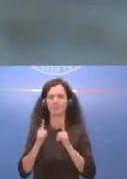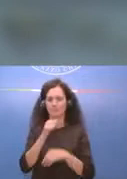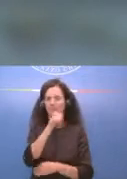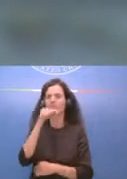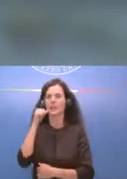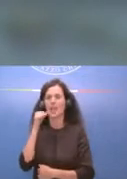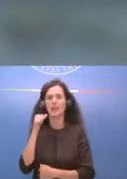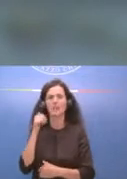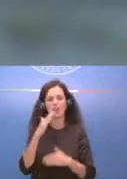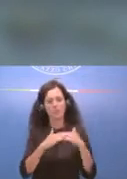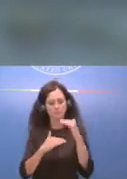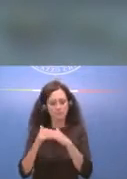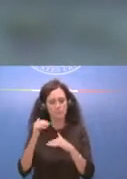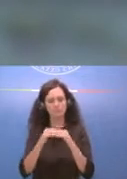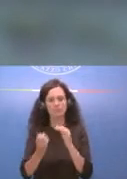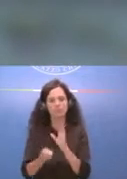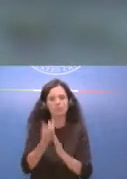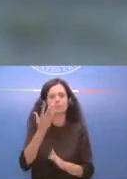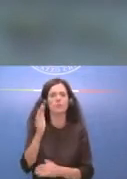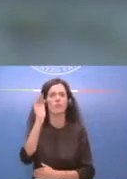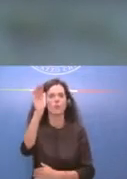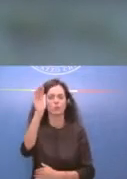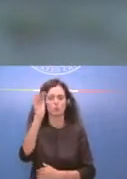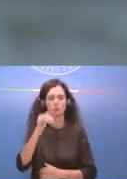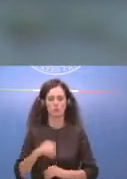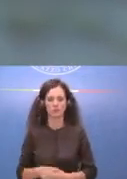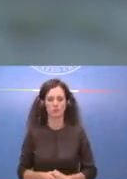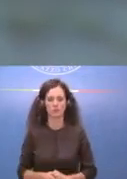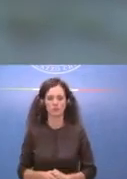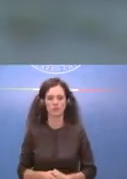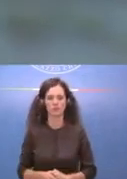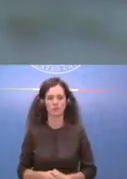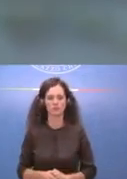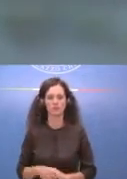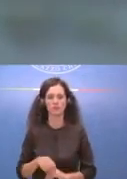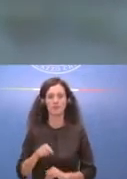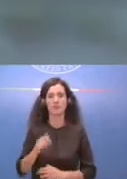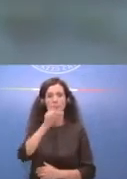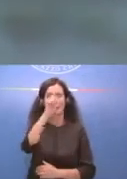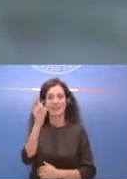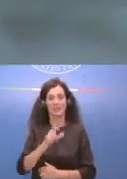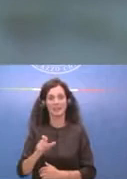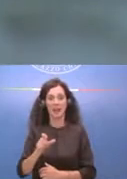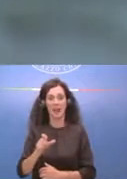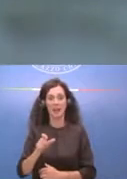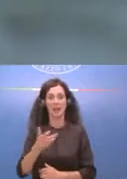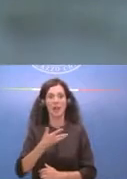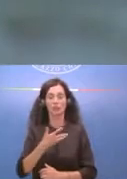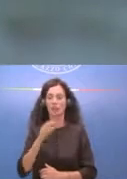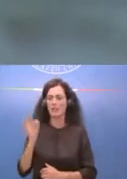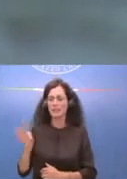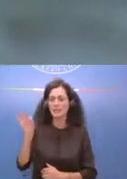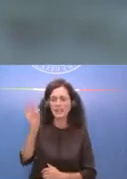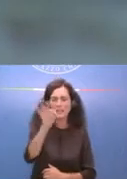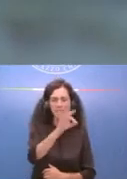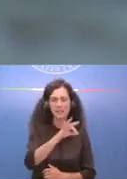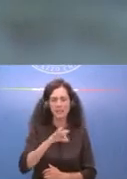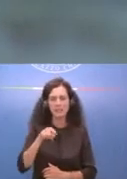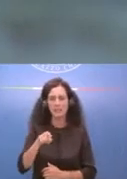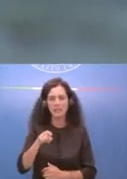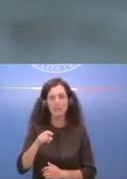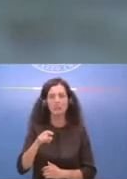futuro l'italia è il paese con il maggior numero di siti che l'unesco considera